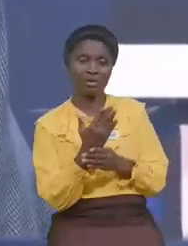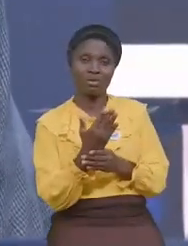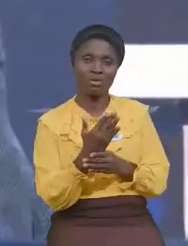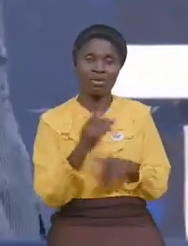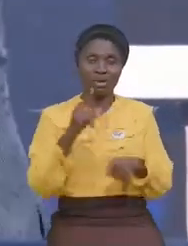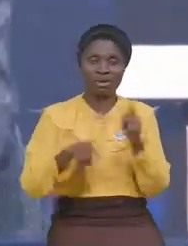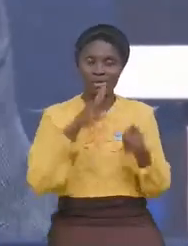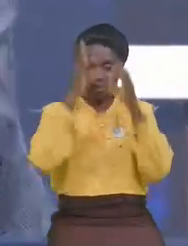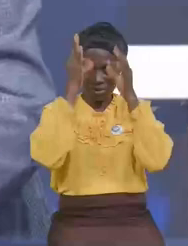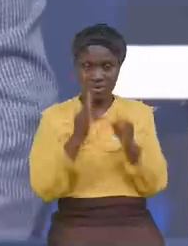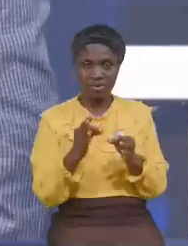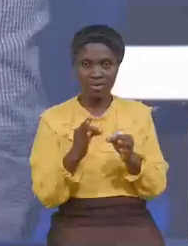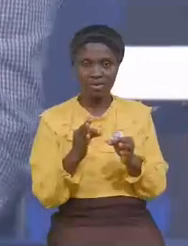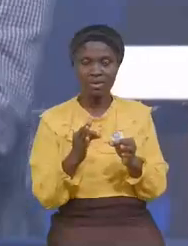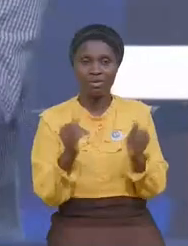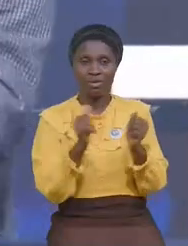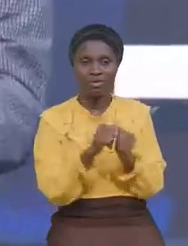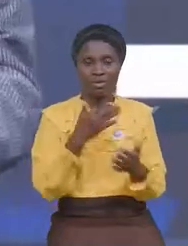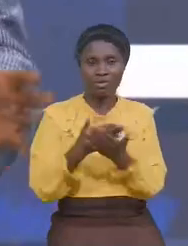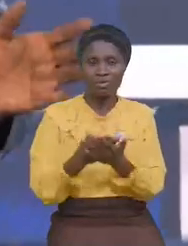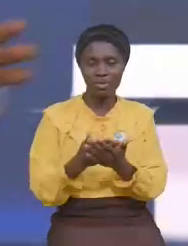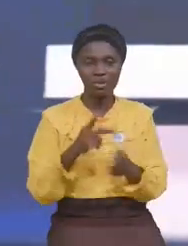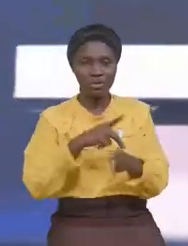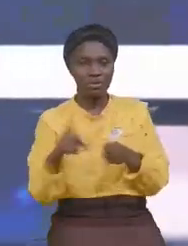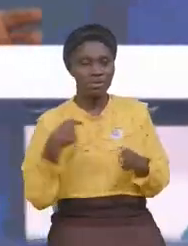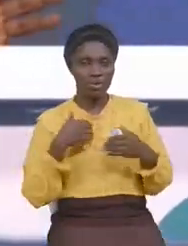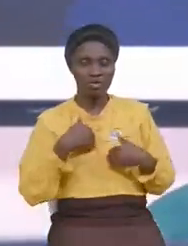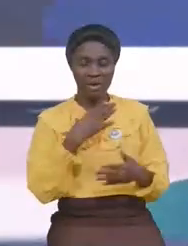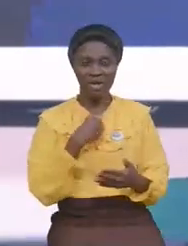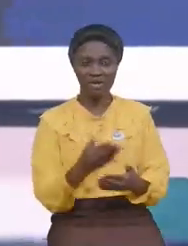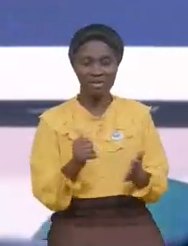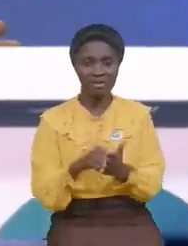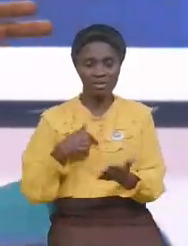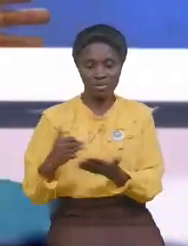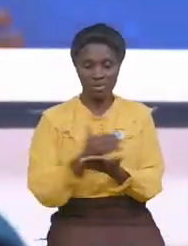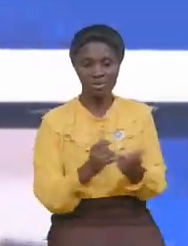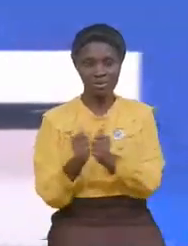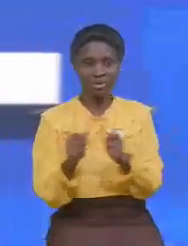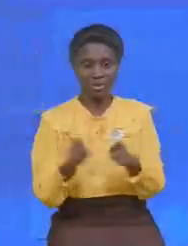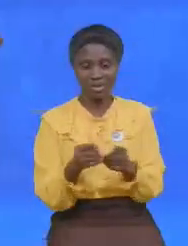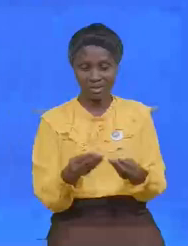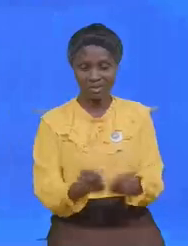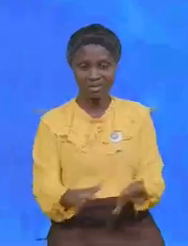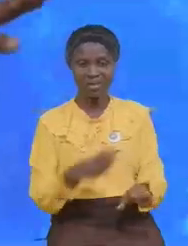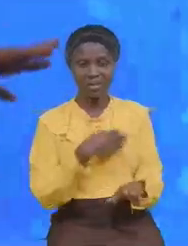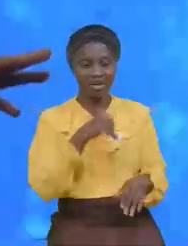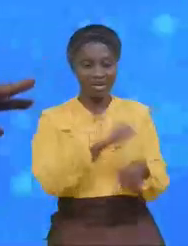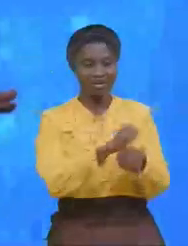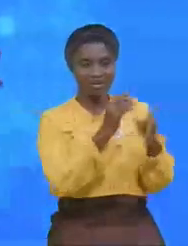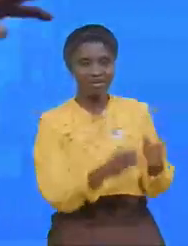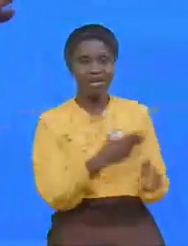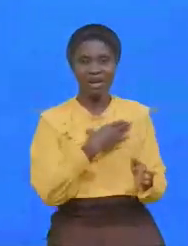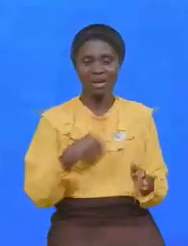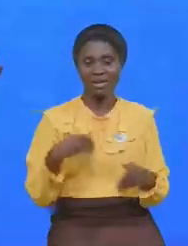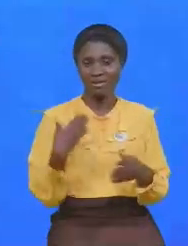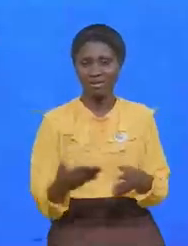peut faire, la profession qu'on a, les choses qu'on amasse, comme la pierre,